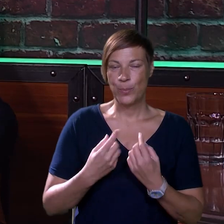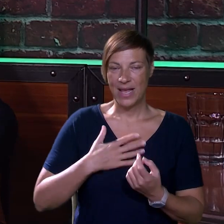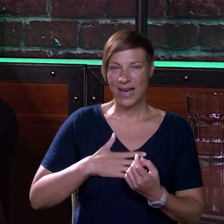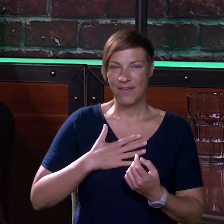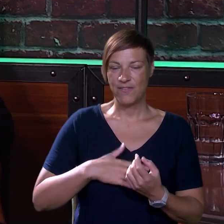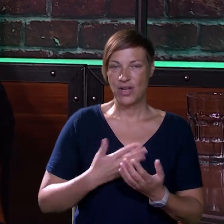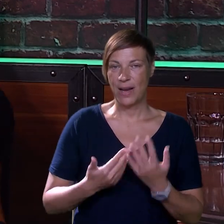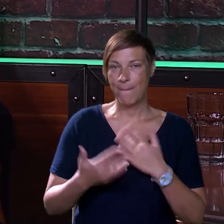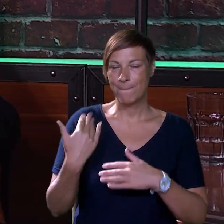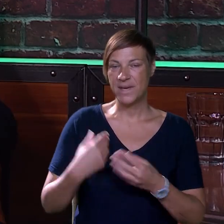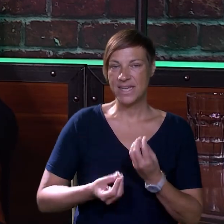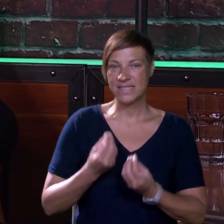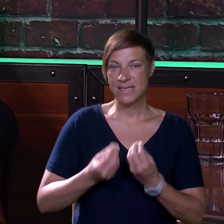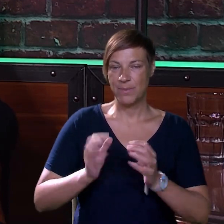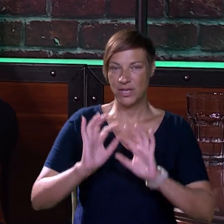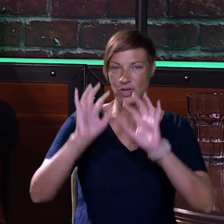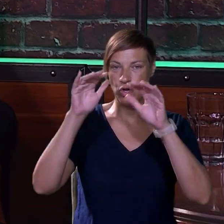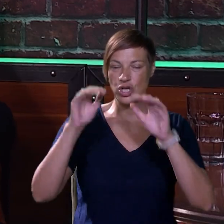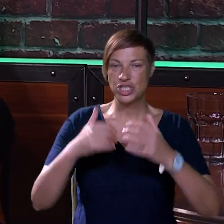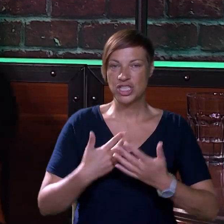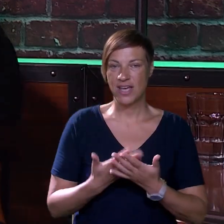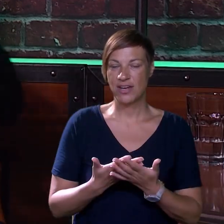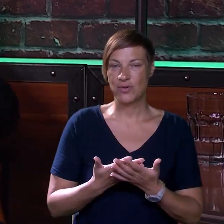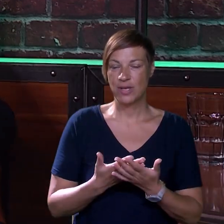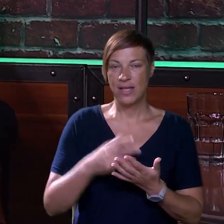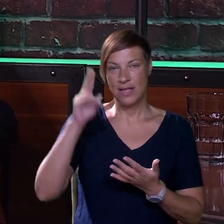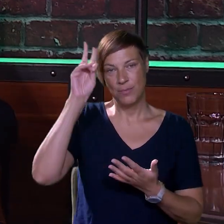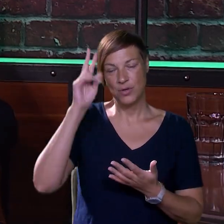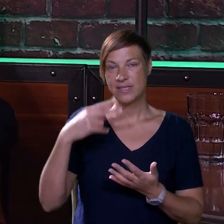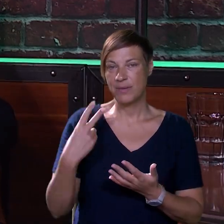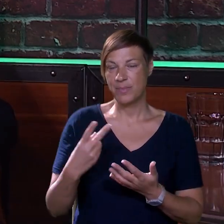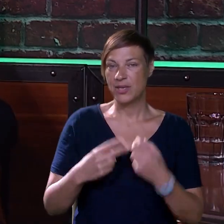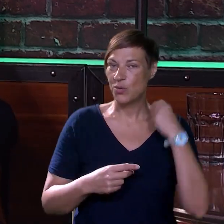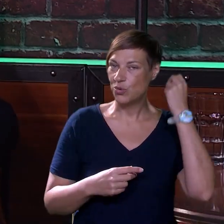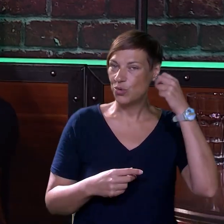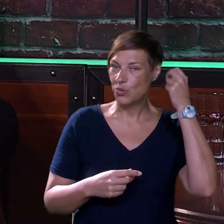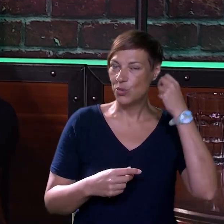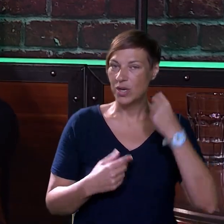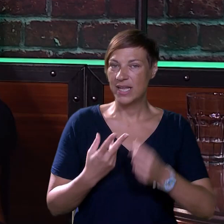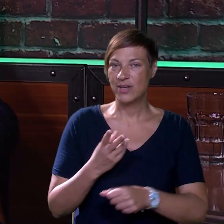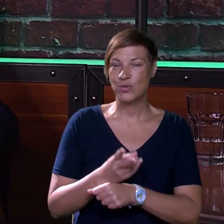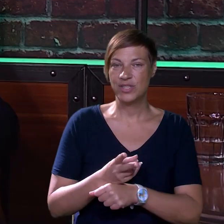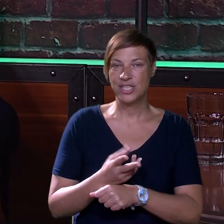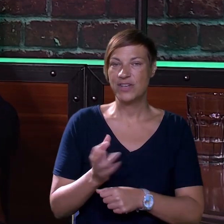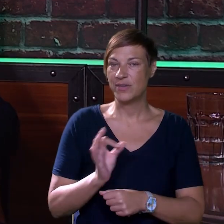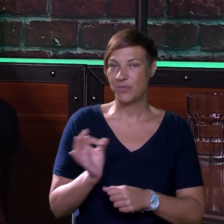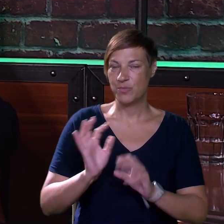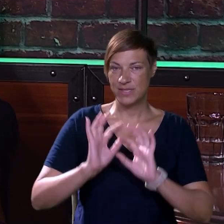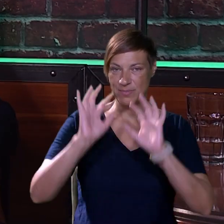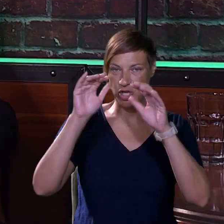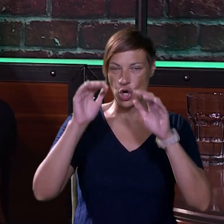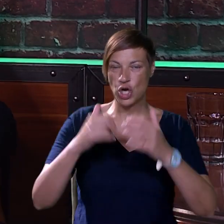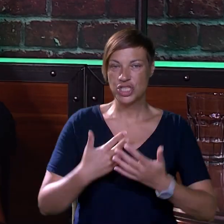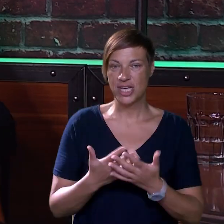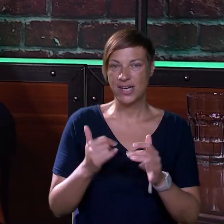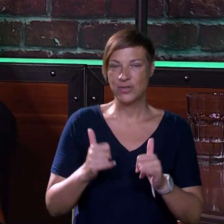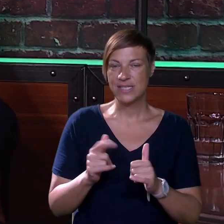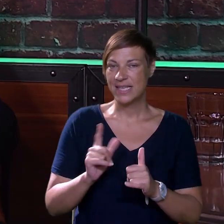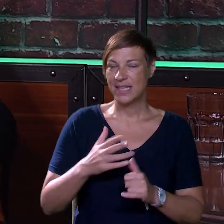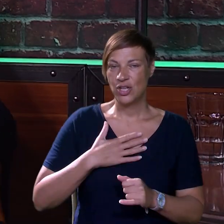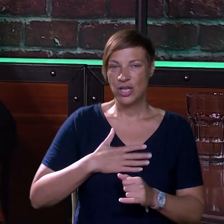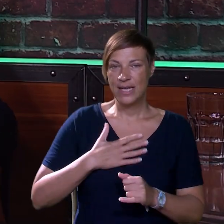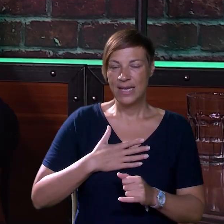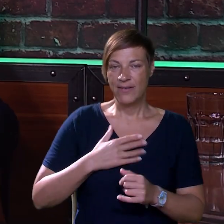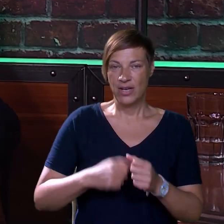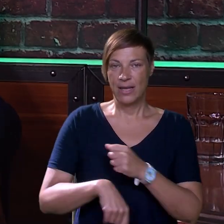ali volim. Prije sam igrao jako dobro košarku, mogao sam čak igrati onda drugu ligu, ondašnje države, jako sam dobro igrao košarku. Sada to ne